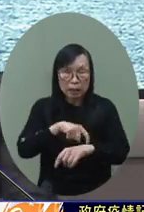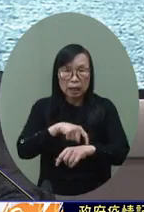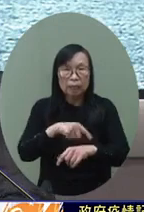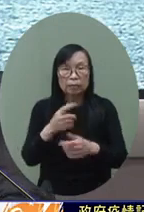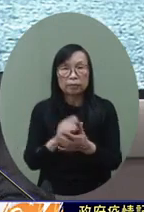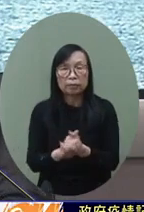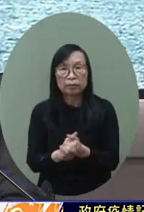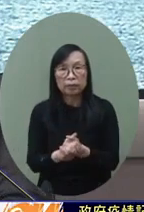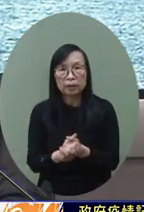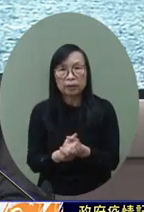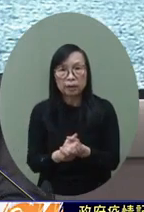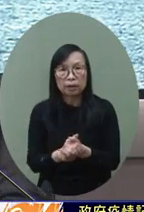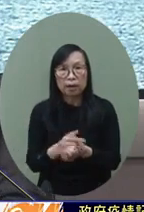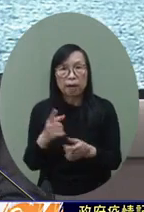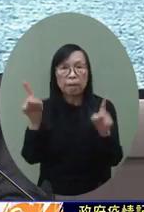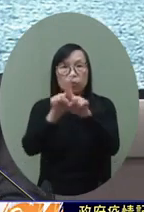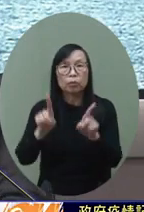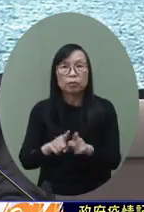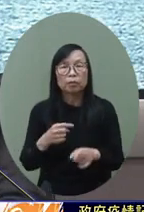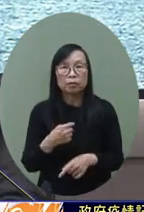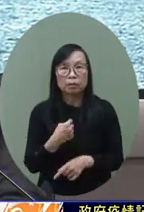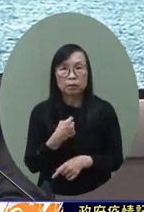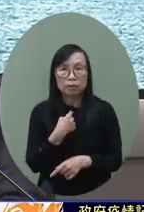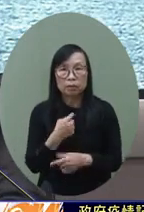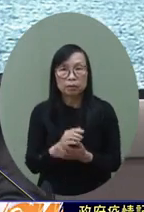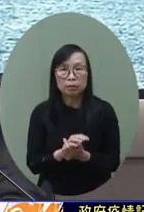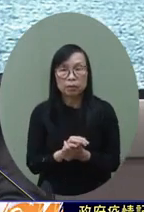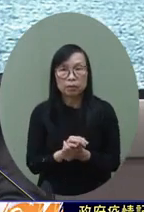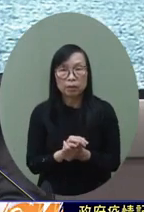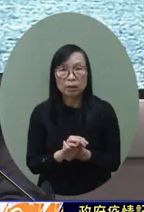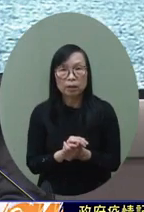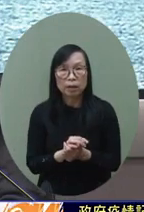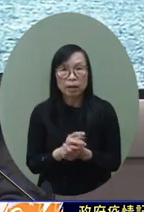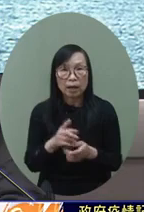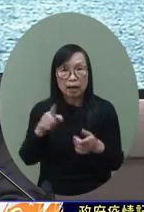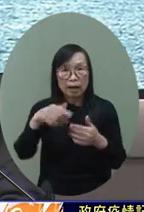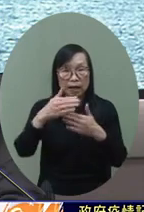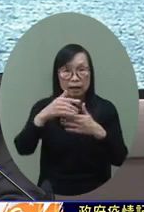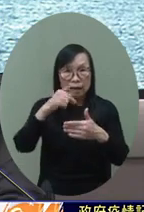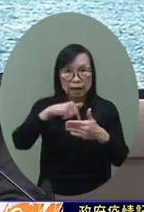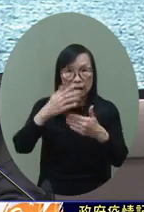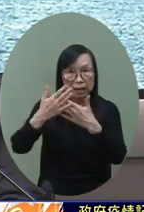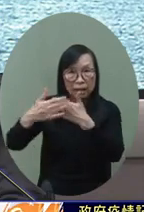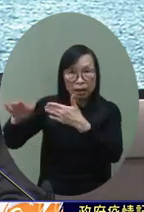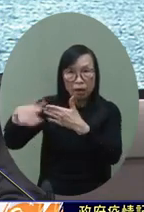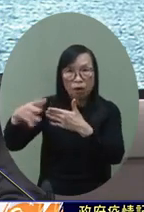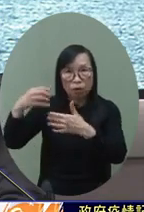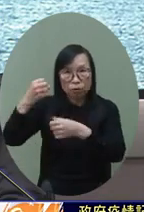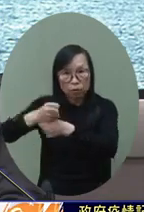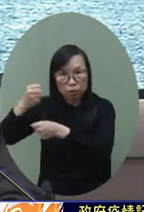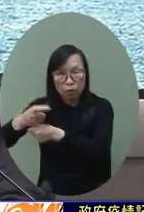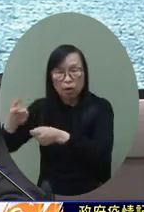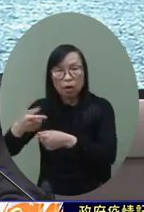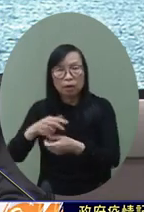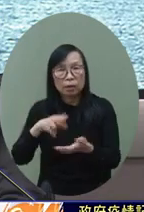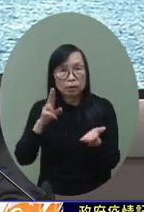其實嗰個係一個標準啦。但係如果喺呢個研究範圍以外嘅一啲執行咧，咁我相